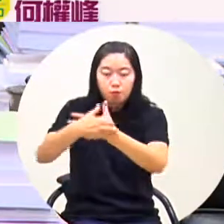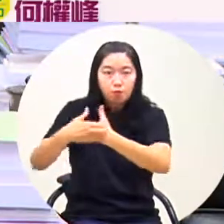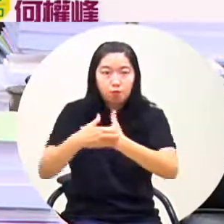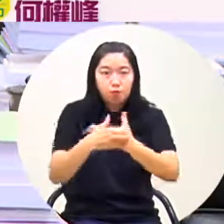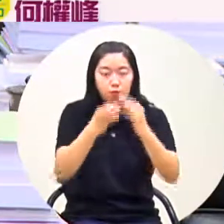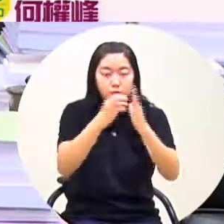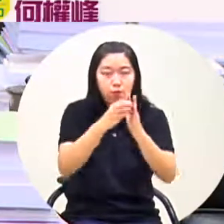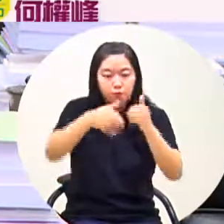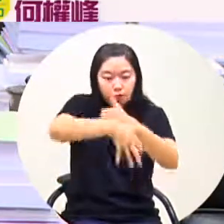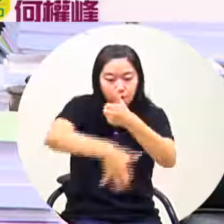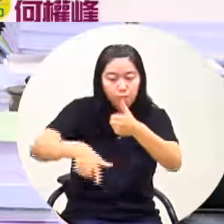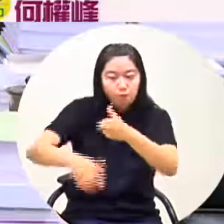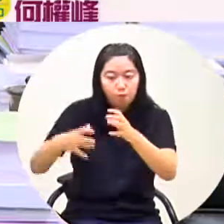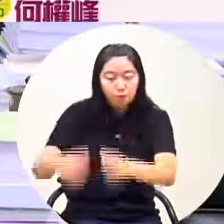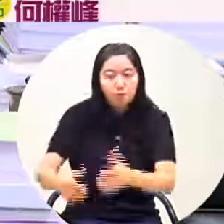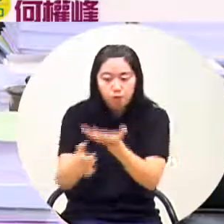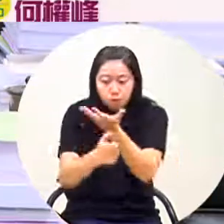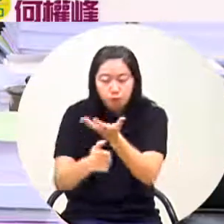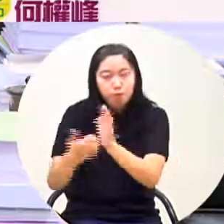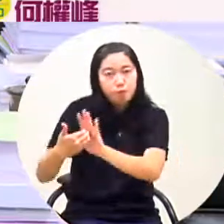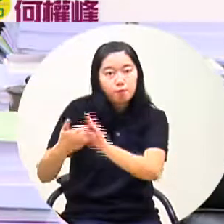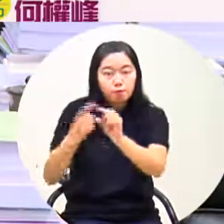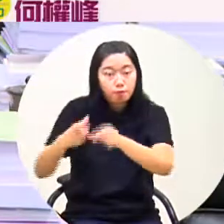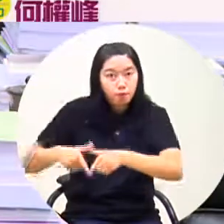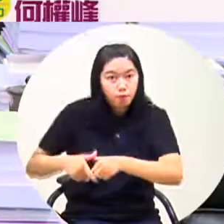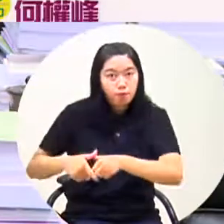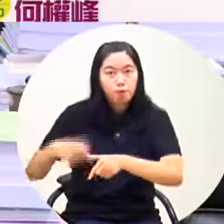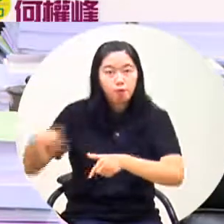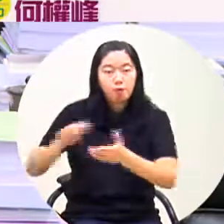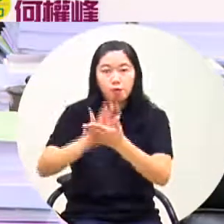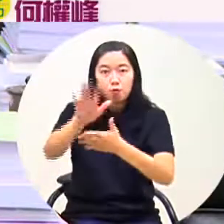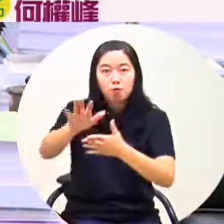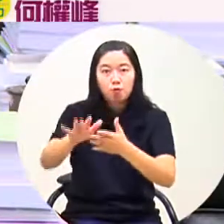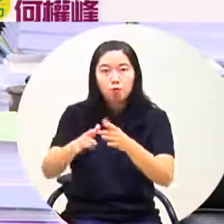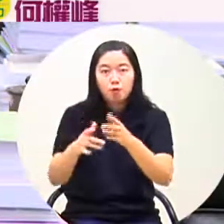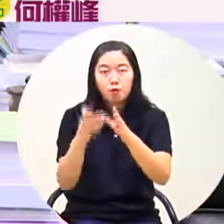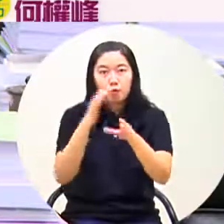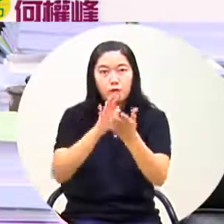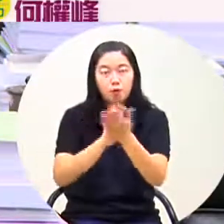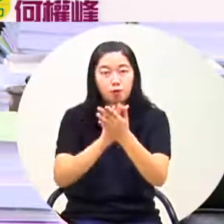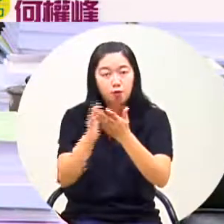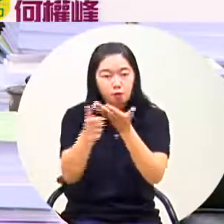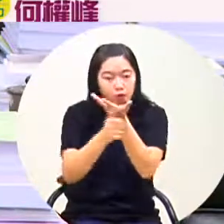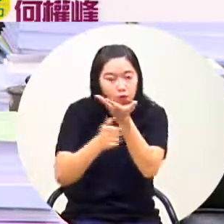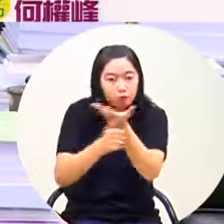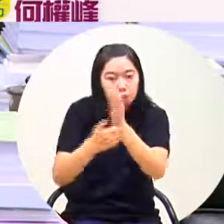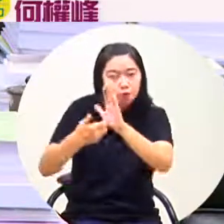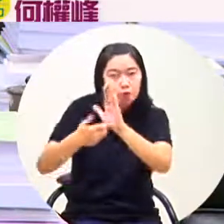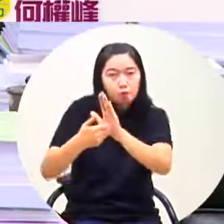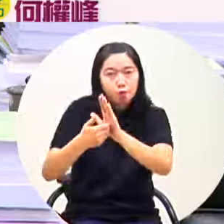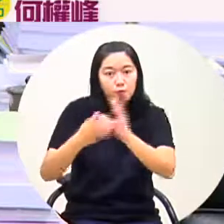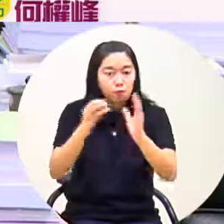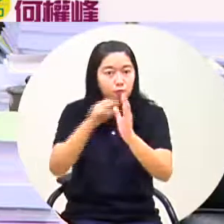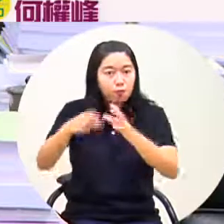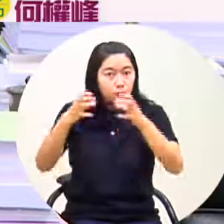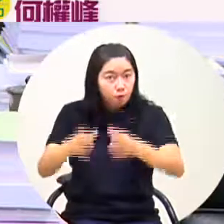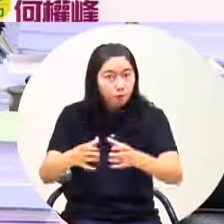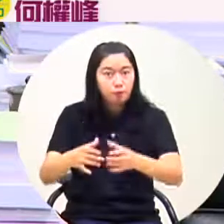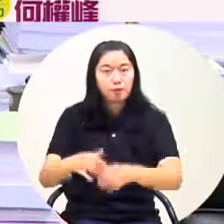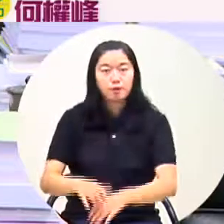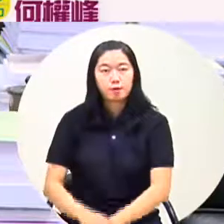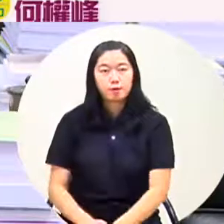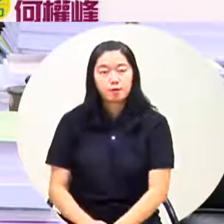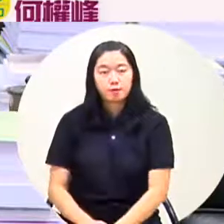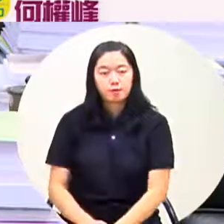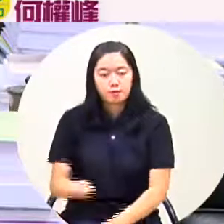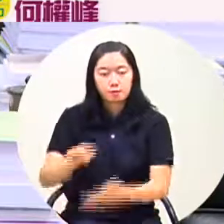了毒品防治中心，那未来毒品防治局成立之后，这样子的机关，那未来怎么样？比